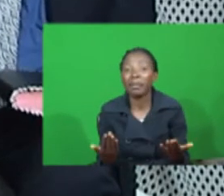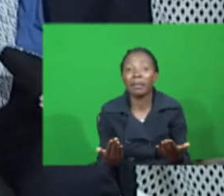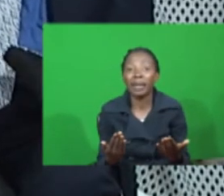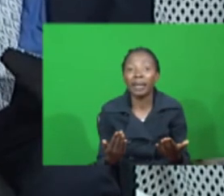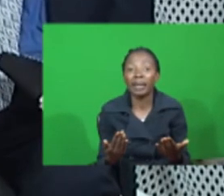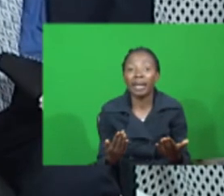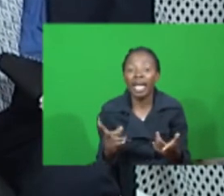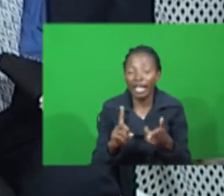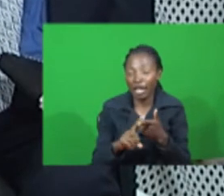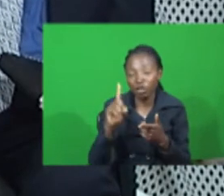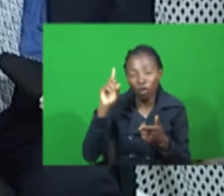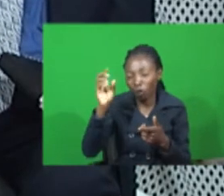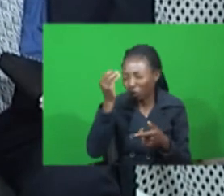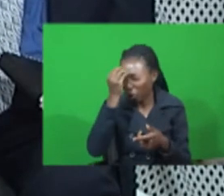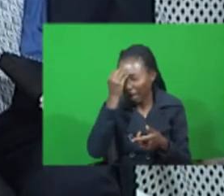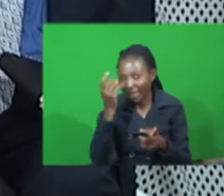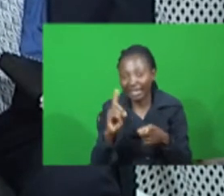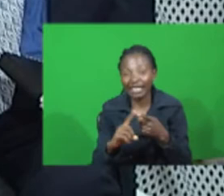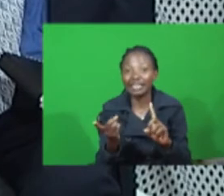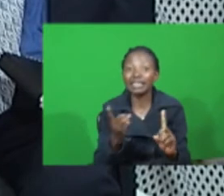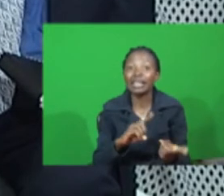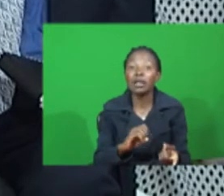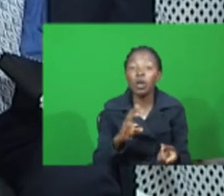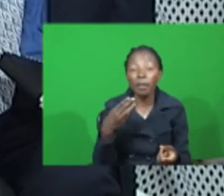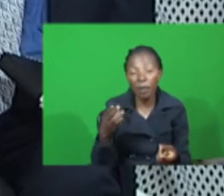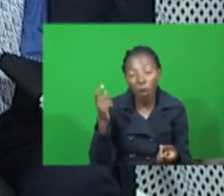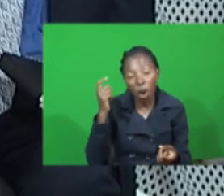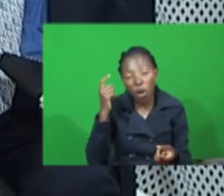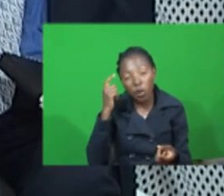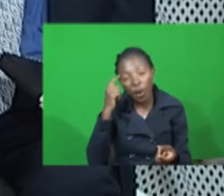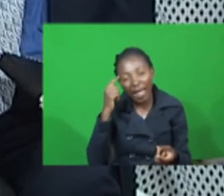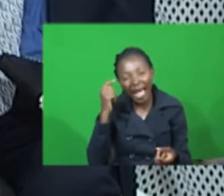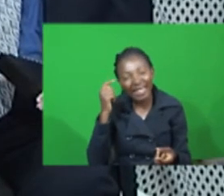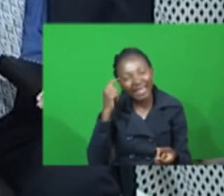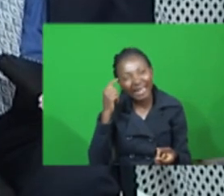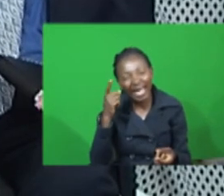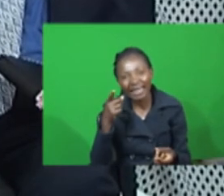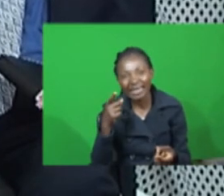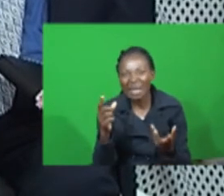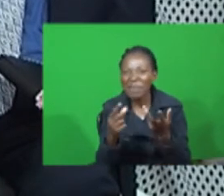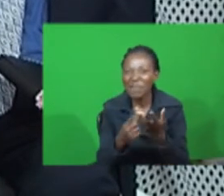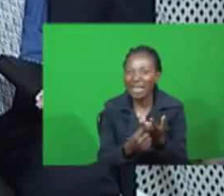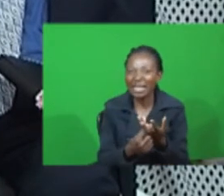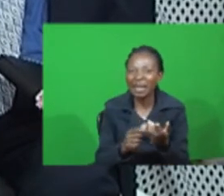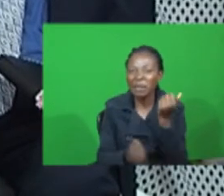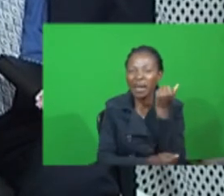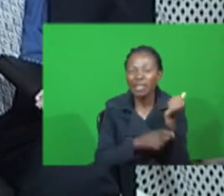kuti afe zvake. Saka vanhu vaitoziva vanenge vachiti Onani ana maiguru. But